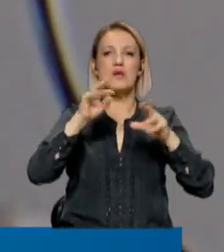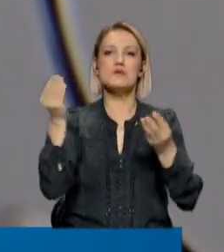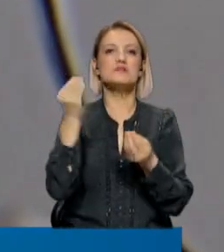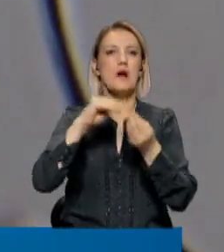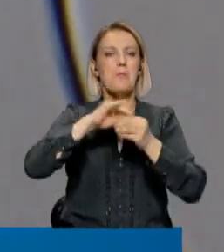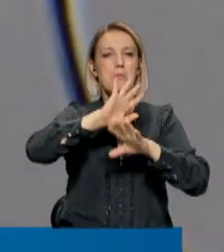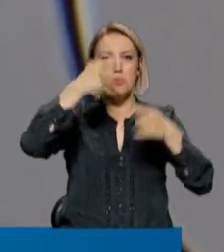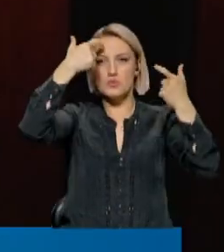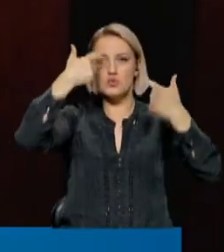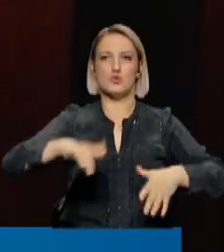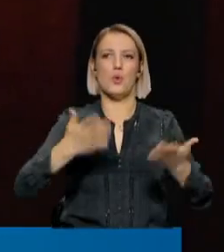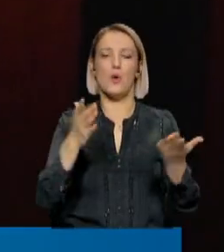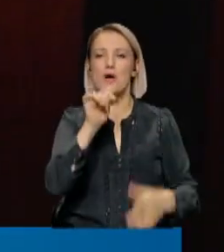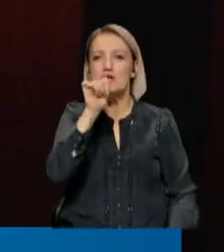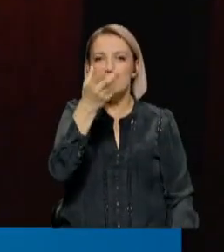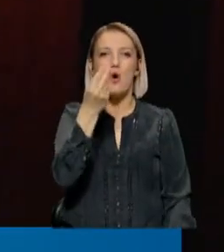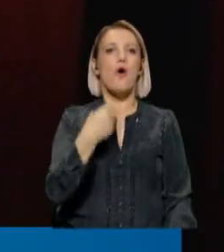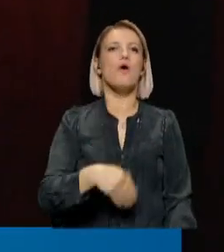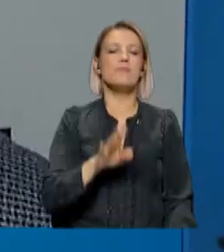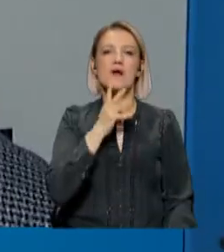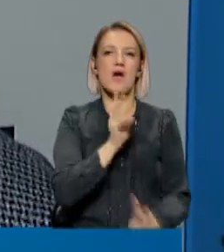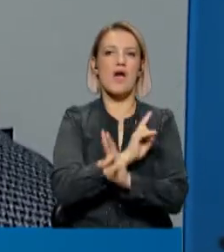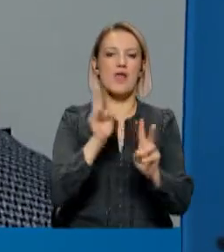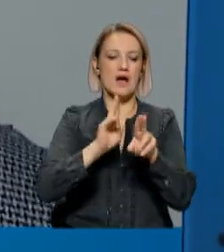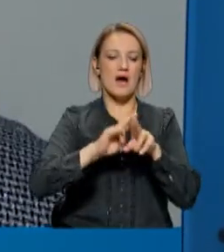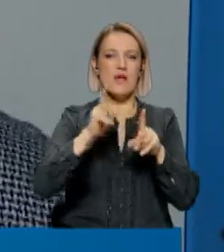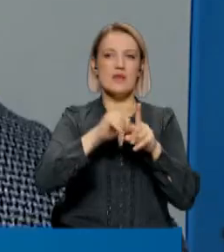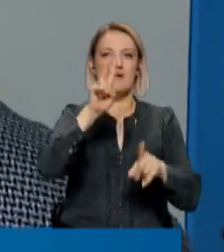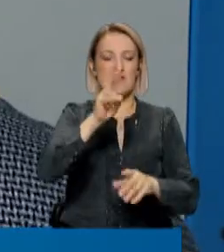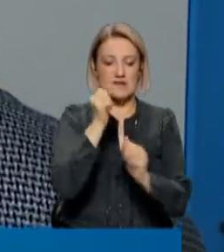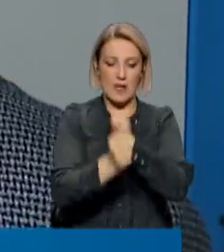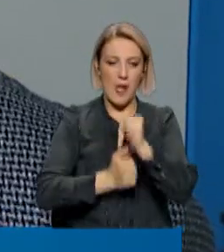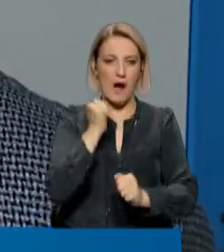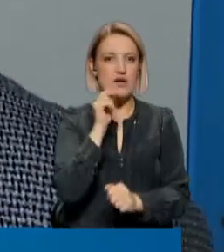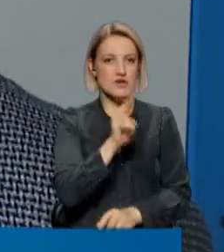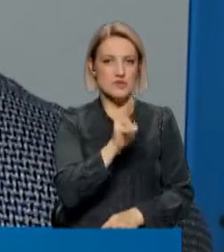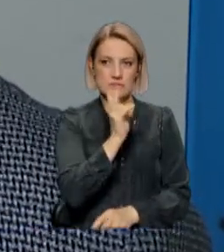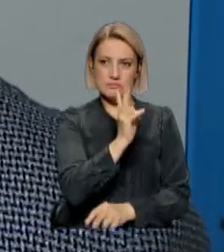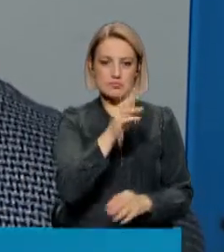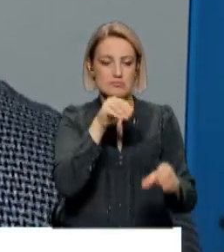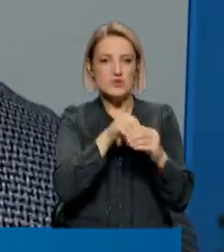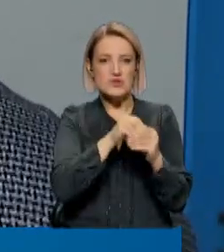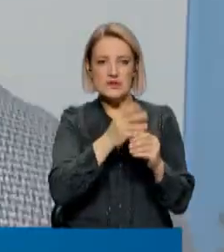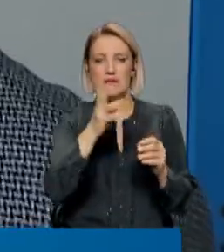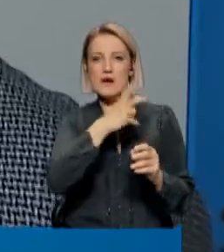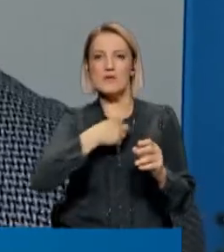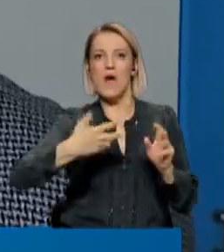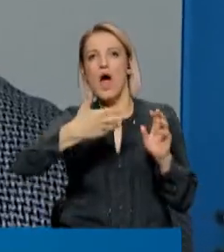zamların şokunu yaşıyor. Hiç olmazsa enerjinin KDV'si sanayici için alınmazsa bir